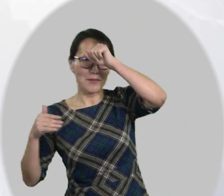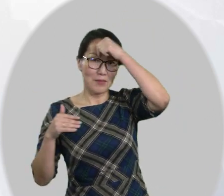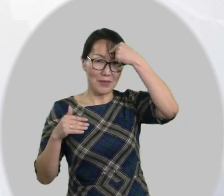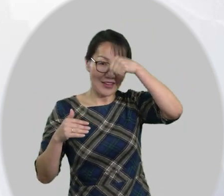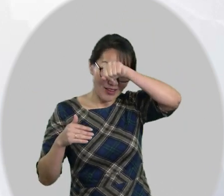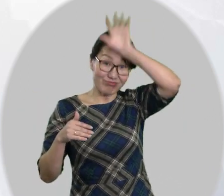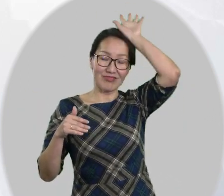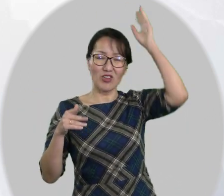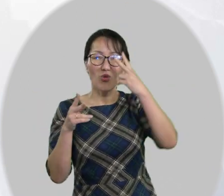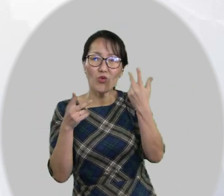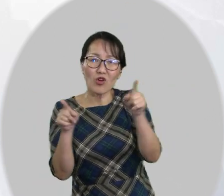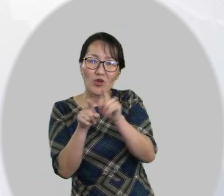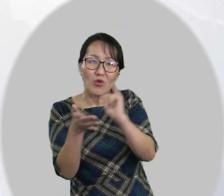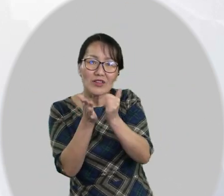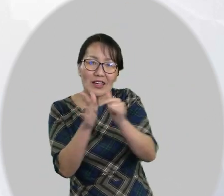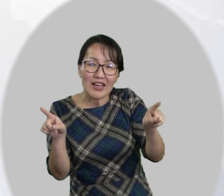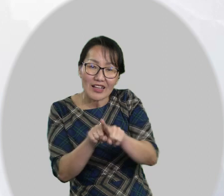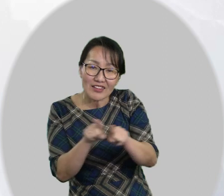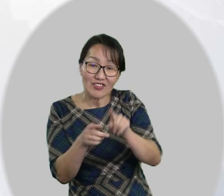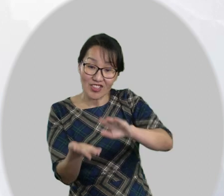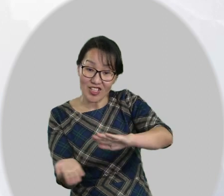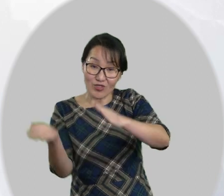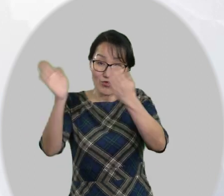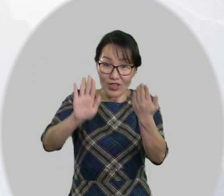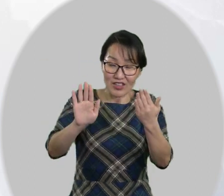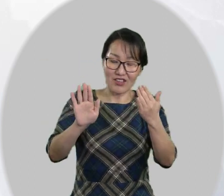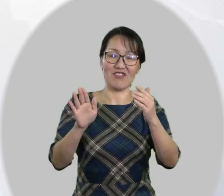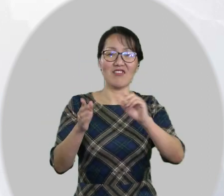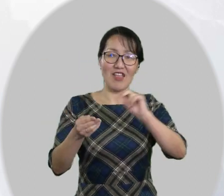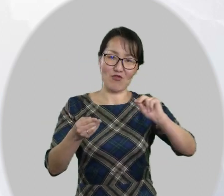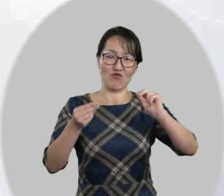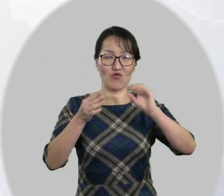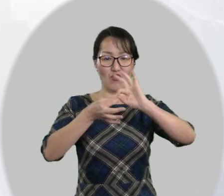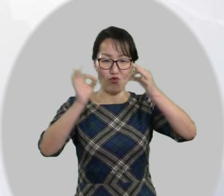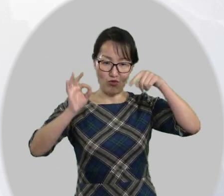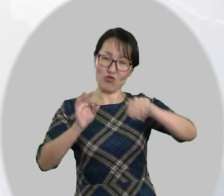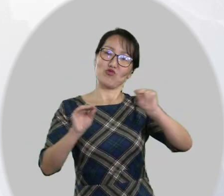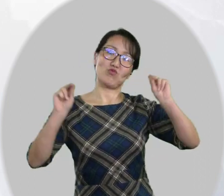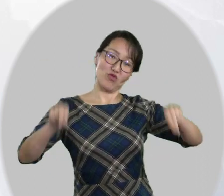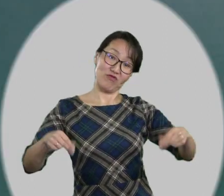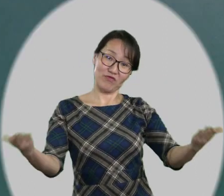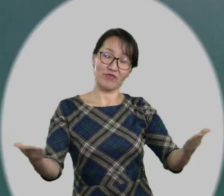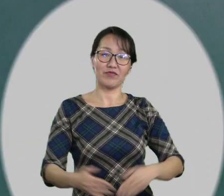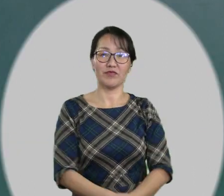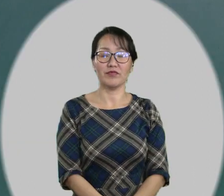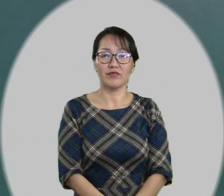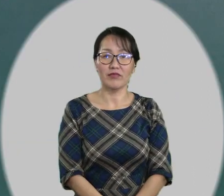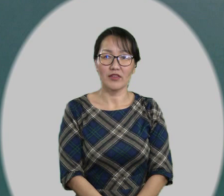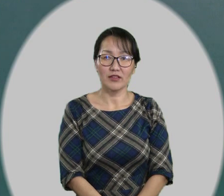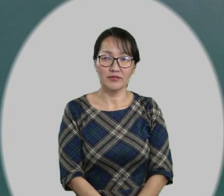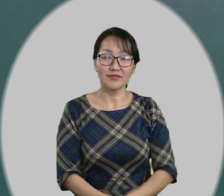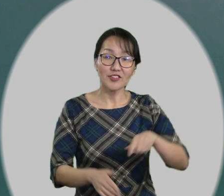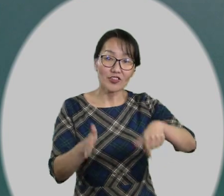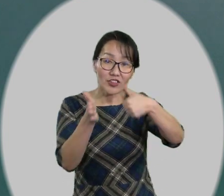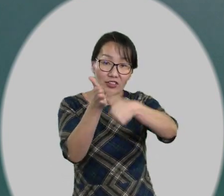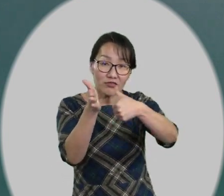маань магнатинийх гэдэг үгээр ингэж солино найруулж хэл зүгээр болоо солино найруулж бичиж болдог байх нэ хүмүүдээ. За тэгвэл